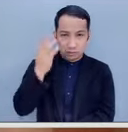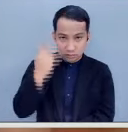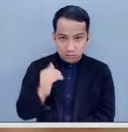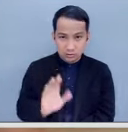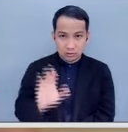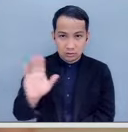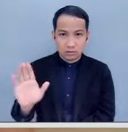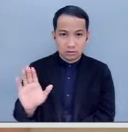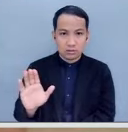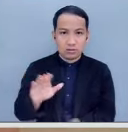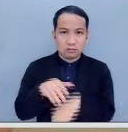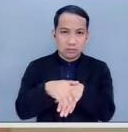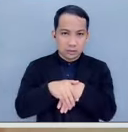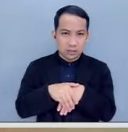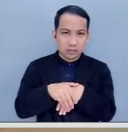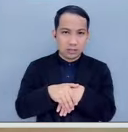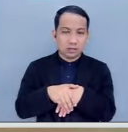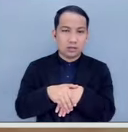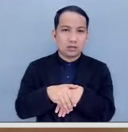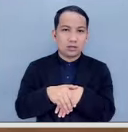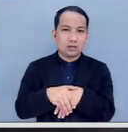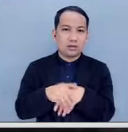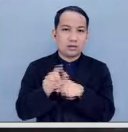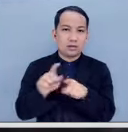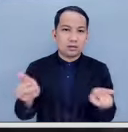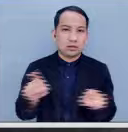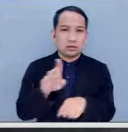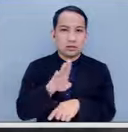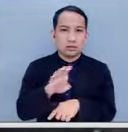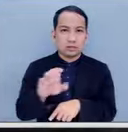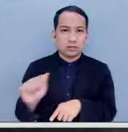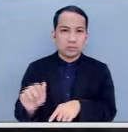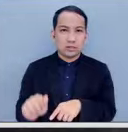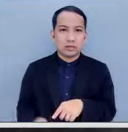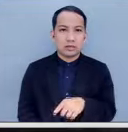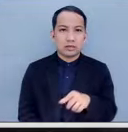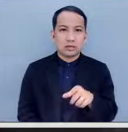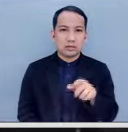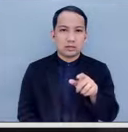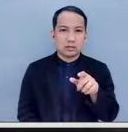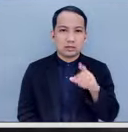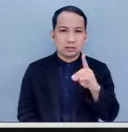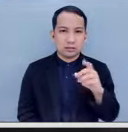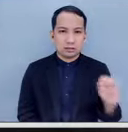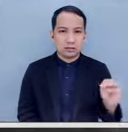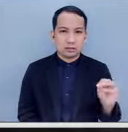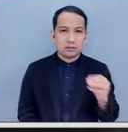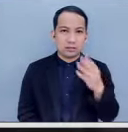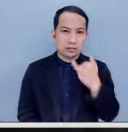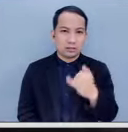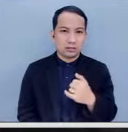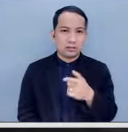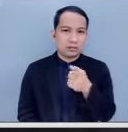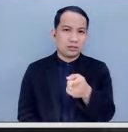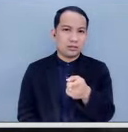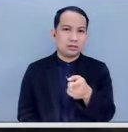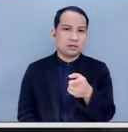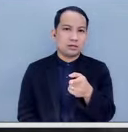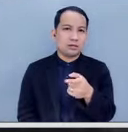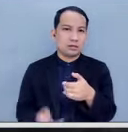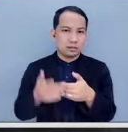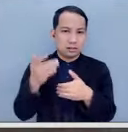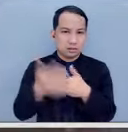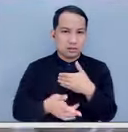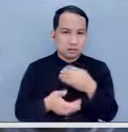nagsalita tungkol sa hiwalayan nila ni Bea alonso Bakit pinatagal mo pa kasi dapat yan agadagad